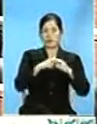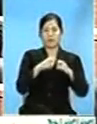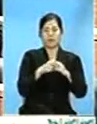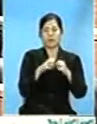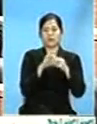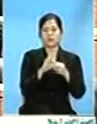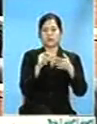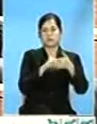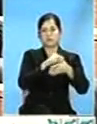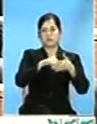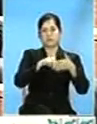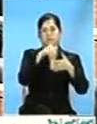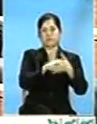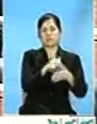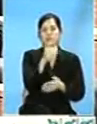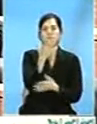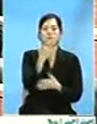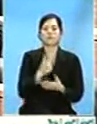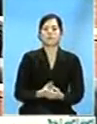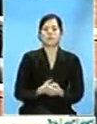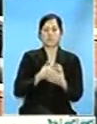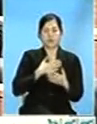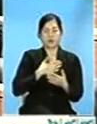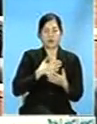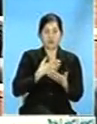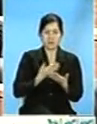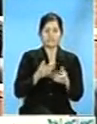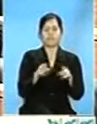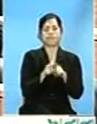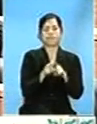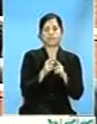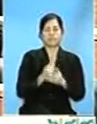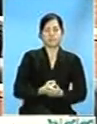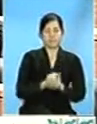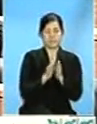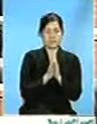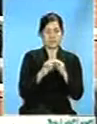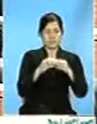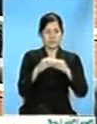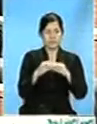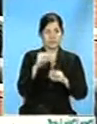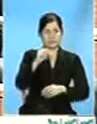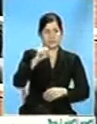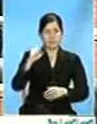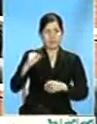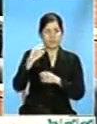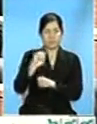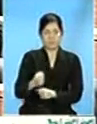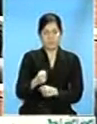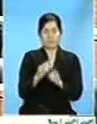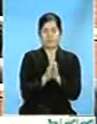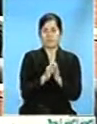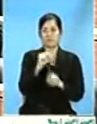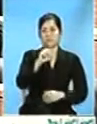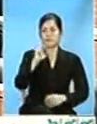การเลือกตั้งผมเองรวมถึงสมาชิกพรรคของผมและเพื่อนสมาชิกวุฒิส